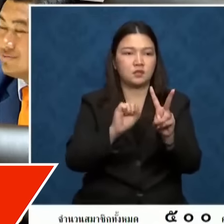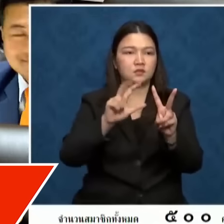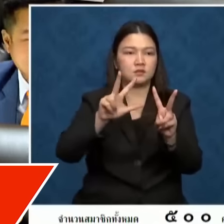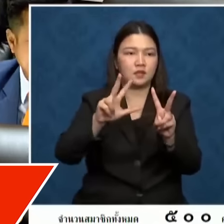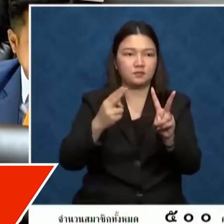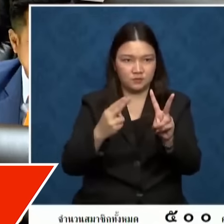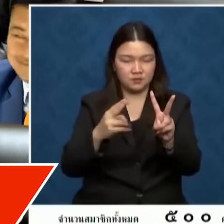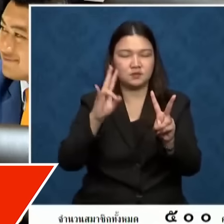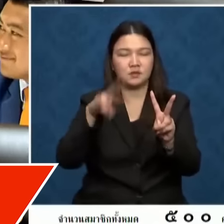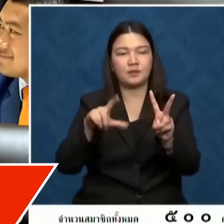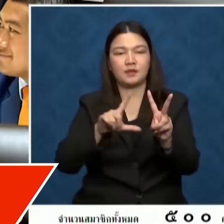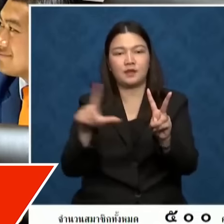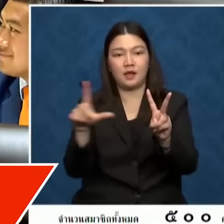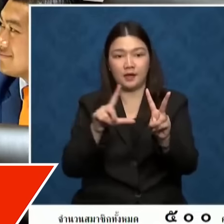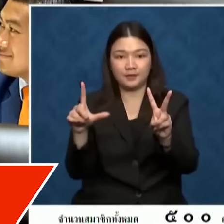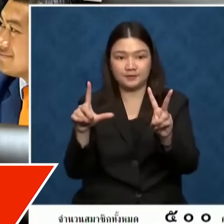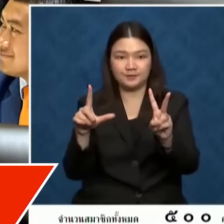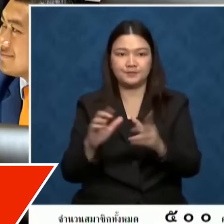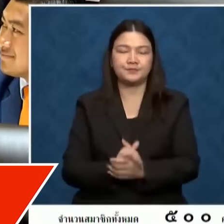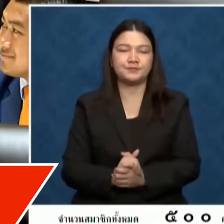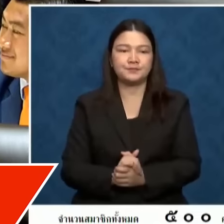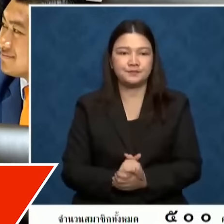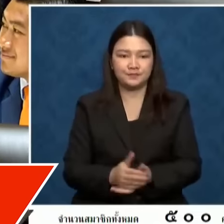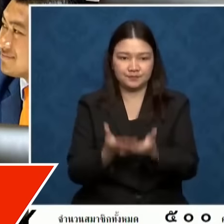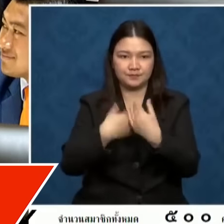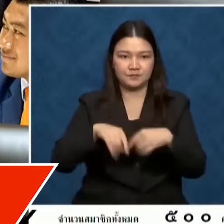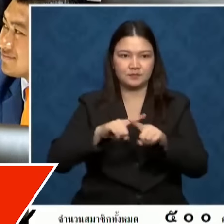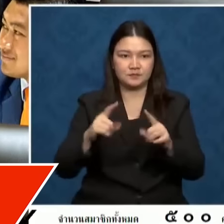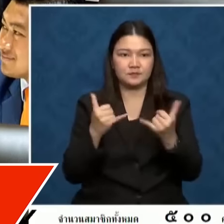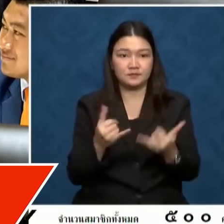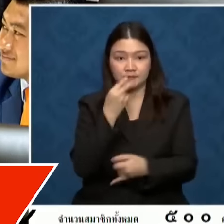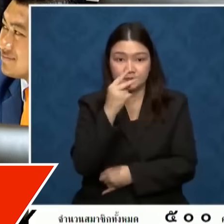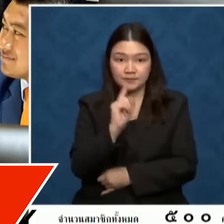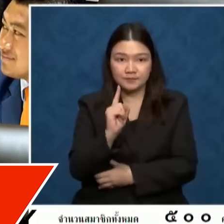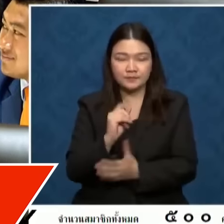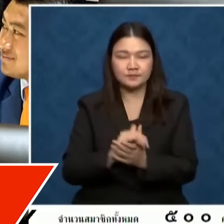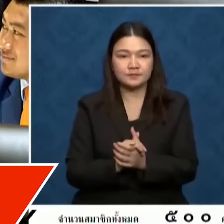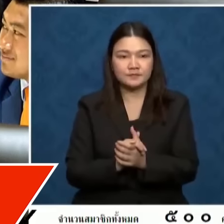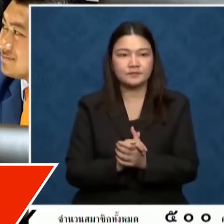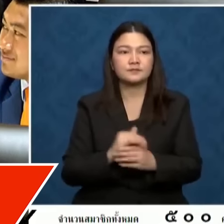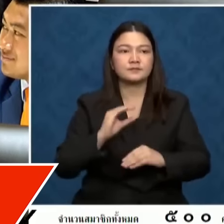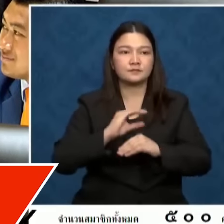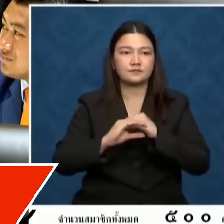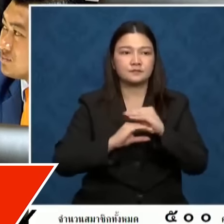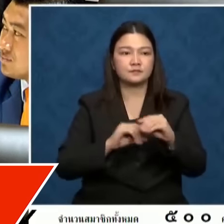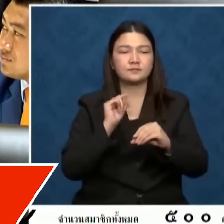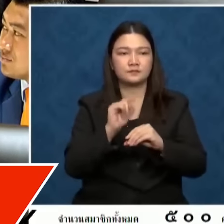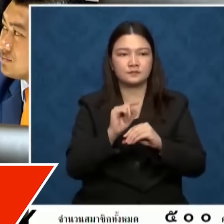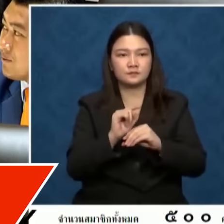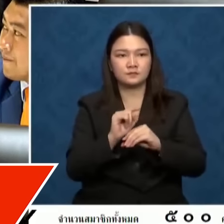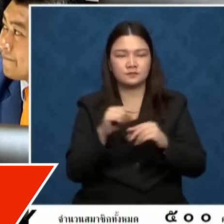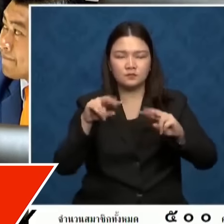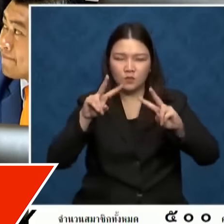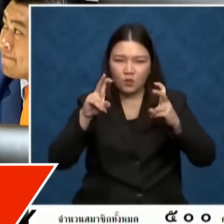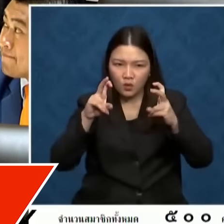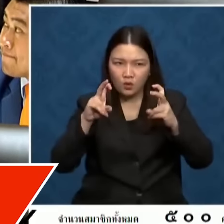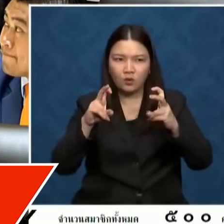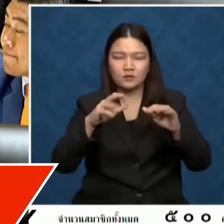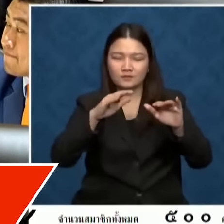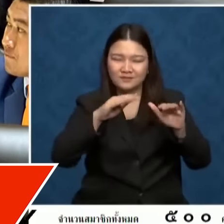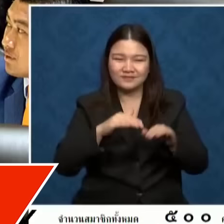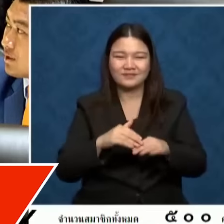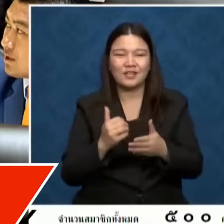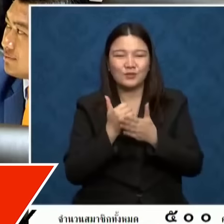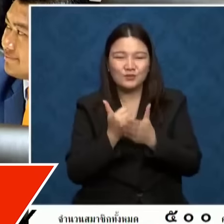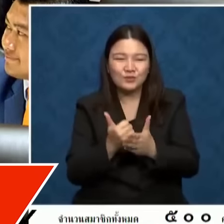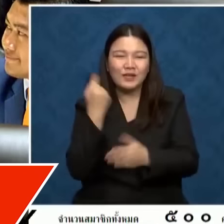ปกâl้านบาทแต่สิ่งที่น่าสนใจคือโครงการพัฒนาแ่งท่องเที่ยวที่ของงป